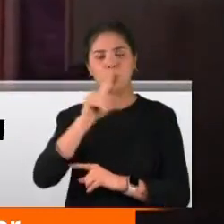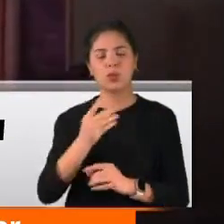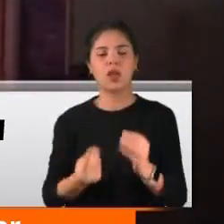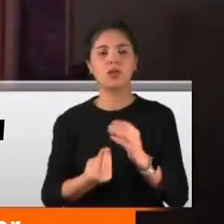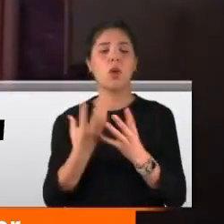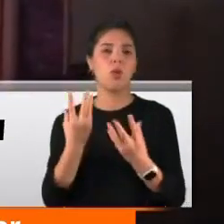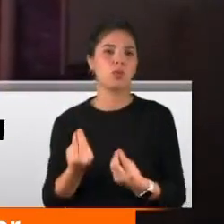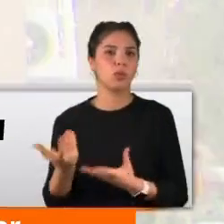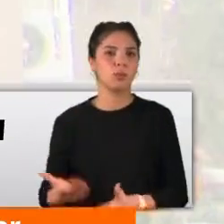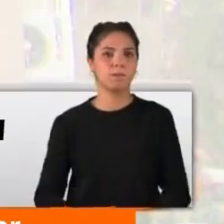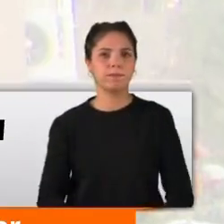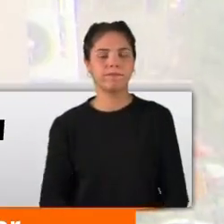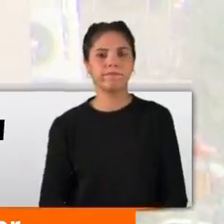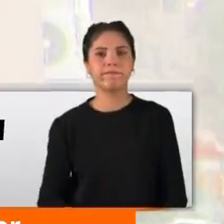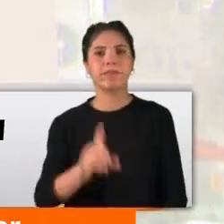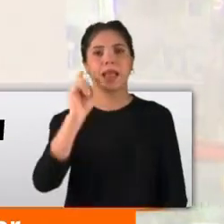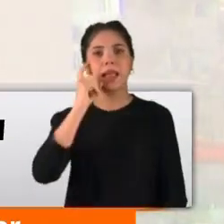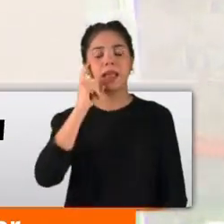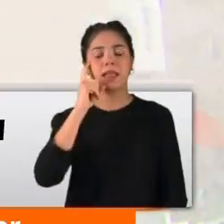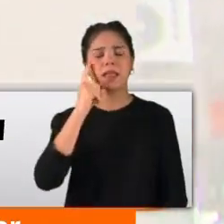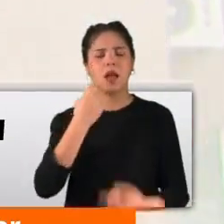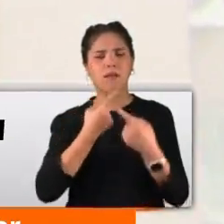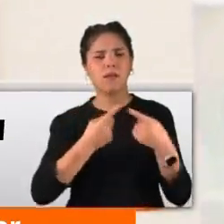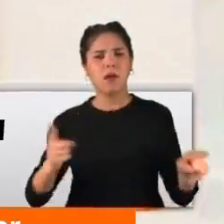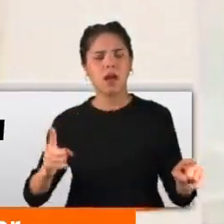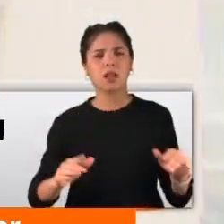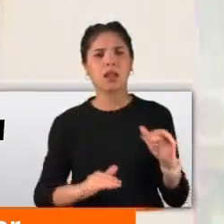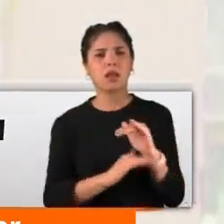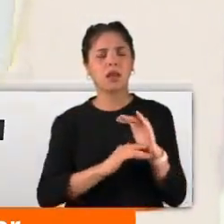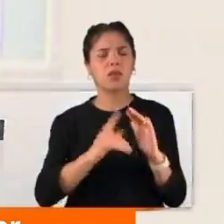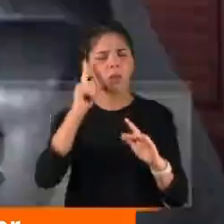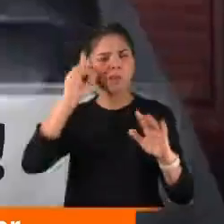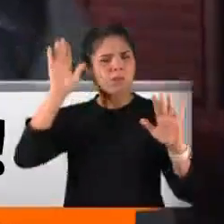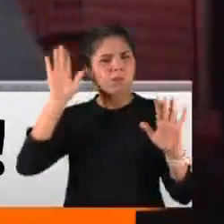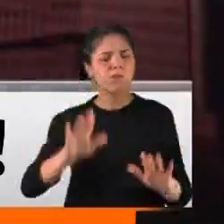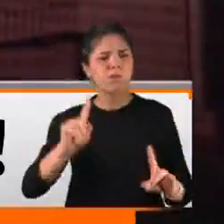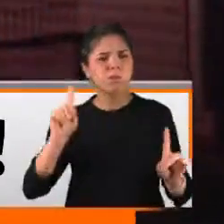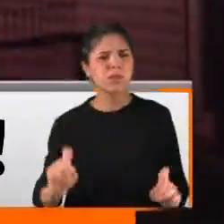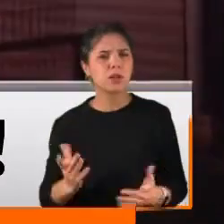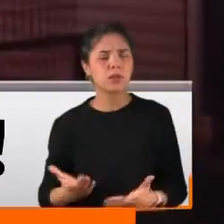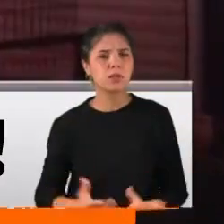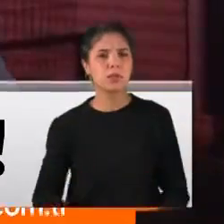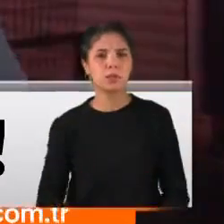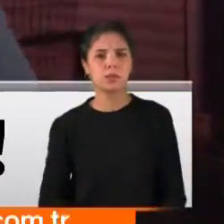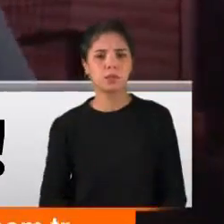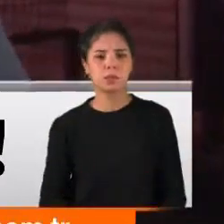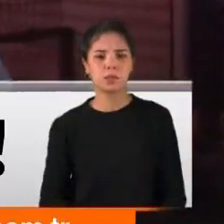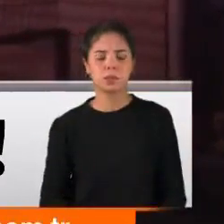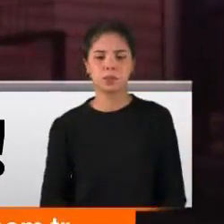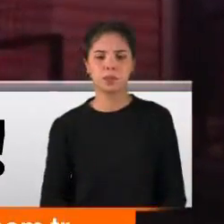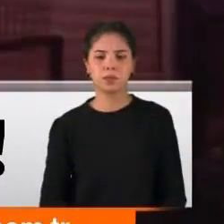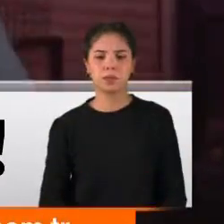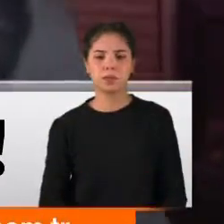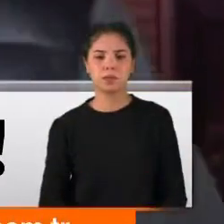gizli yapılıyordu bu ilaçlar bana. İddia ürpertici, yaşananlarsa akıl alır gibi değil. Böbrek taşı için tedavi olmaya geldiğim